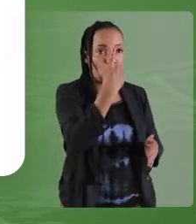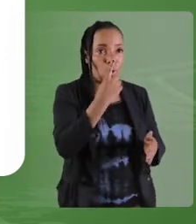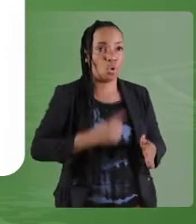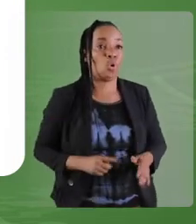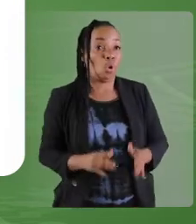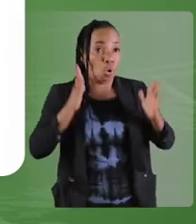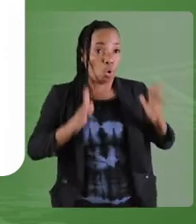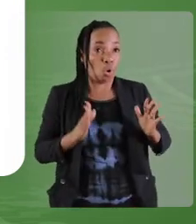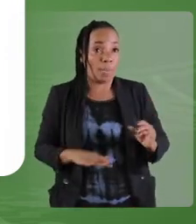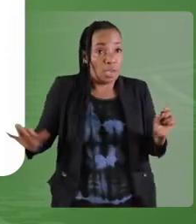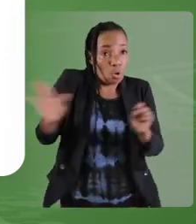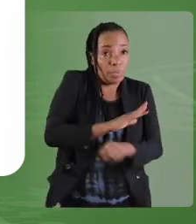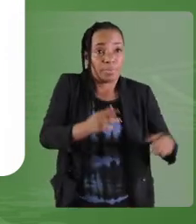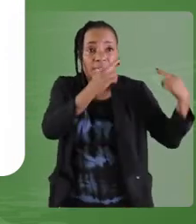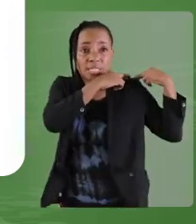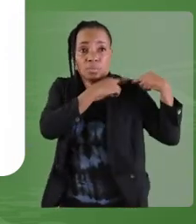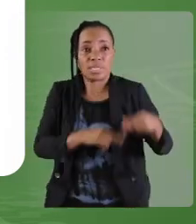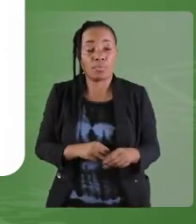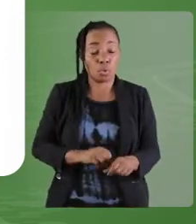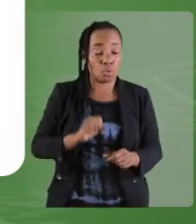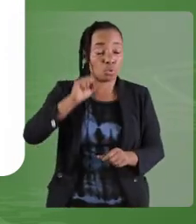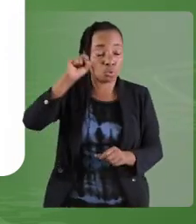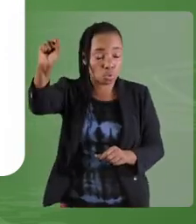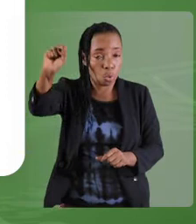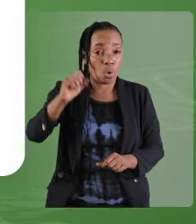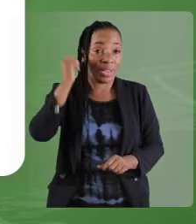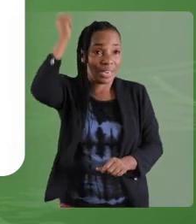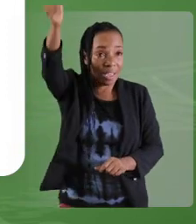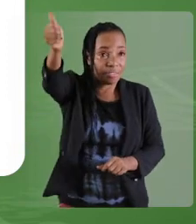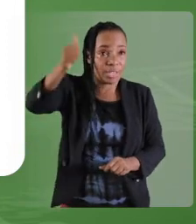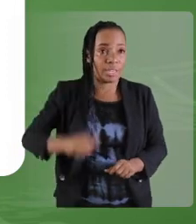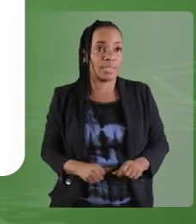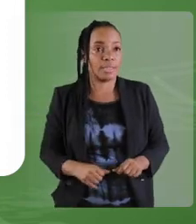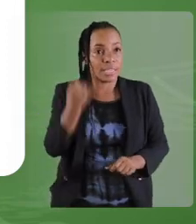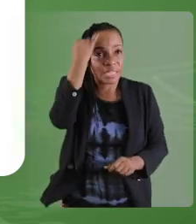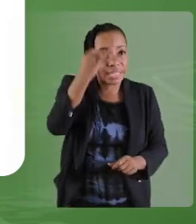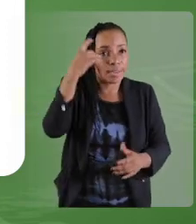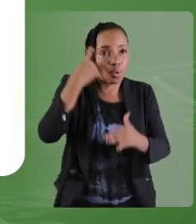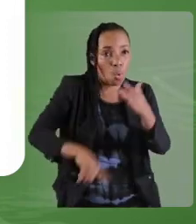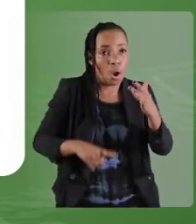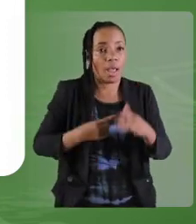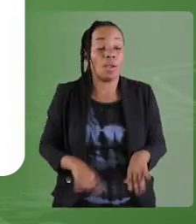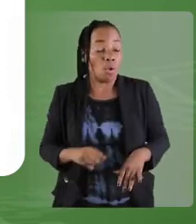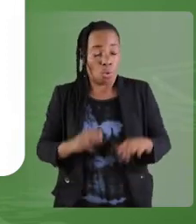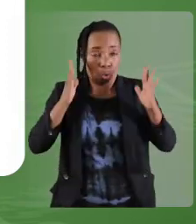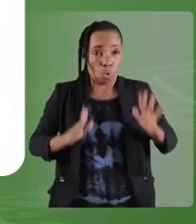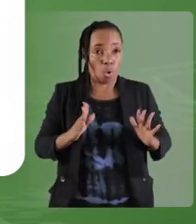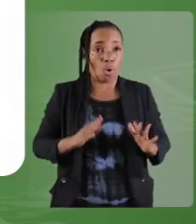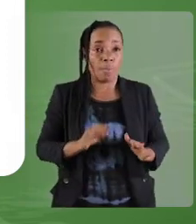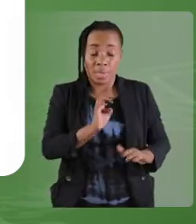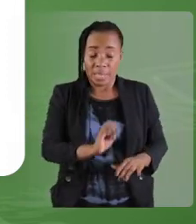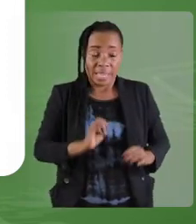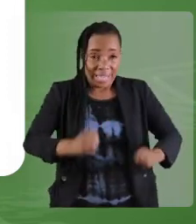devenir. Premier argument, retenons ceci, l'homme est un être qui existe